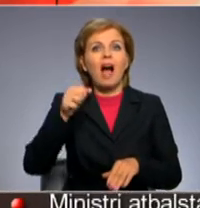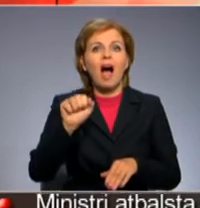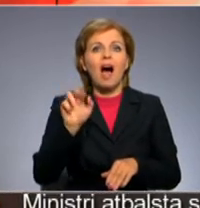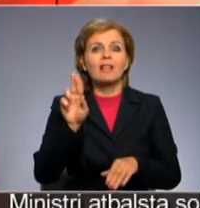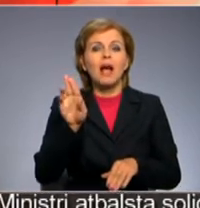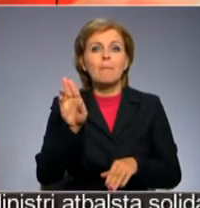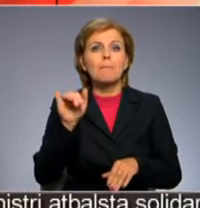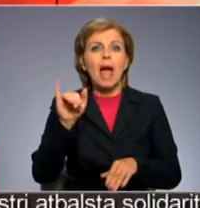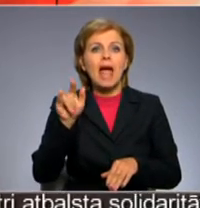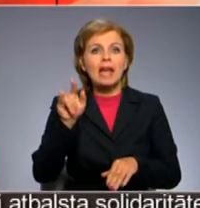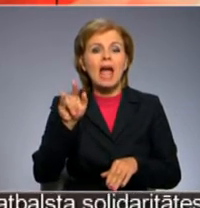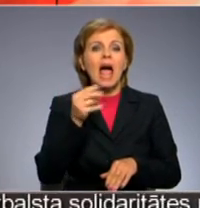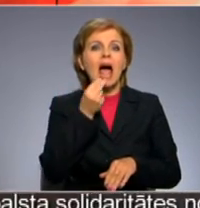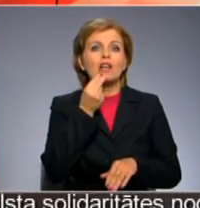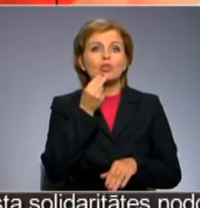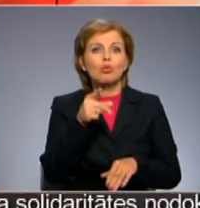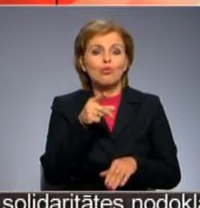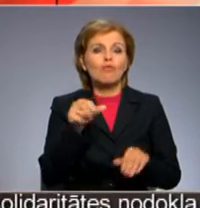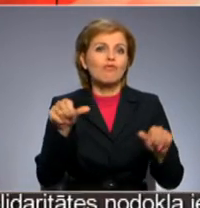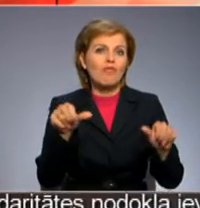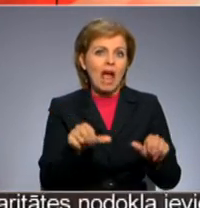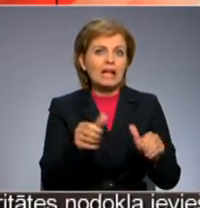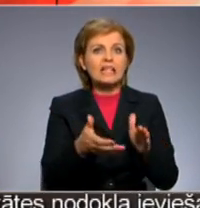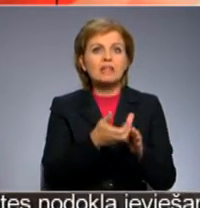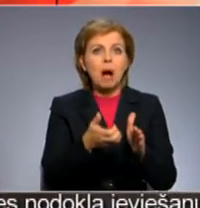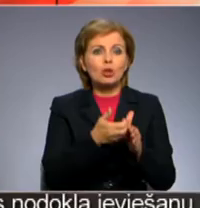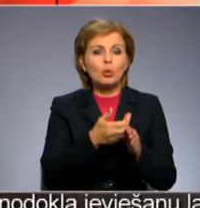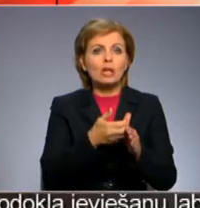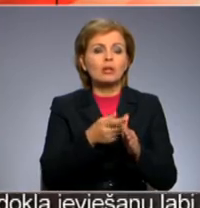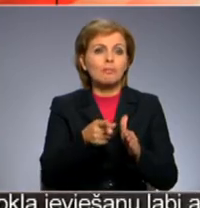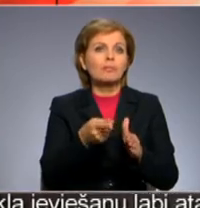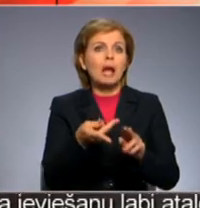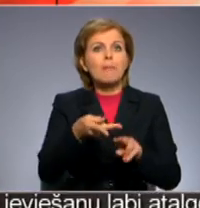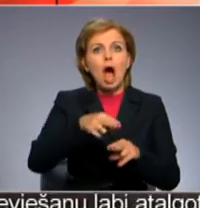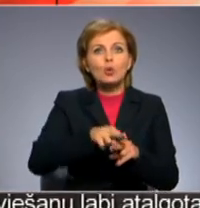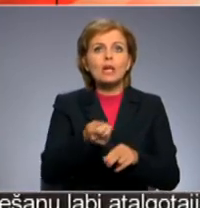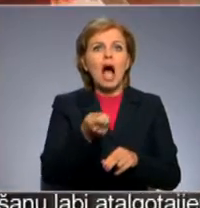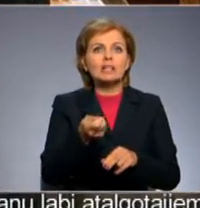aparātu programmatūru, radās iespēja tikt pie nereģistrētiem naudas ieņēmumiem. Turpina Maija Migla.